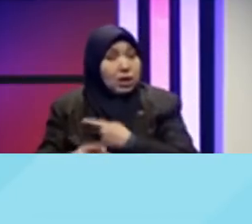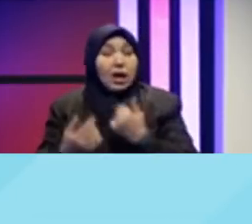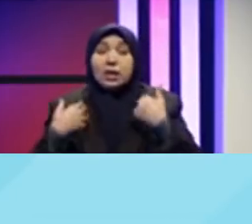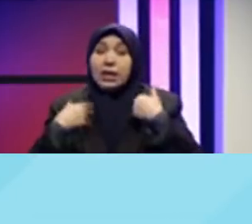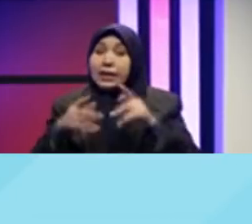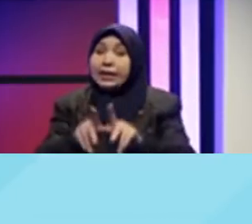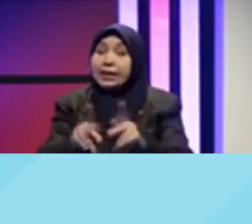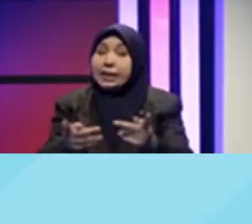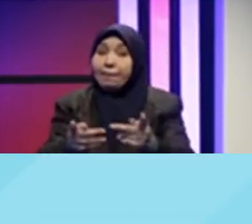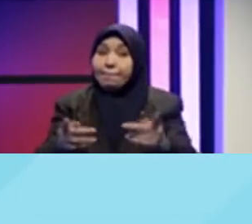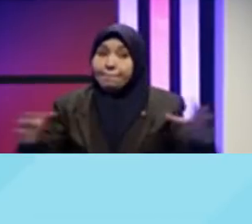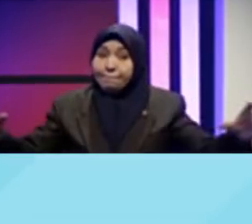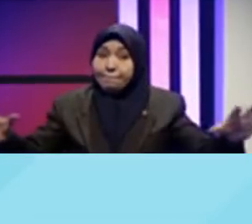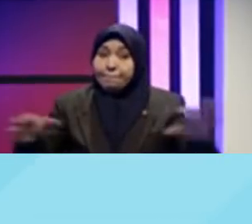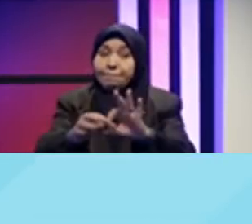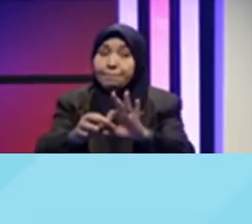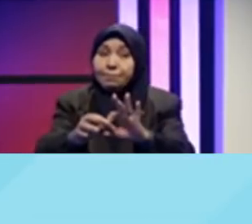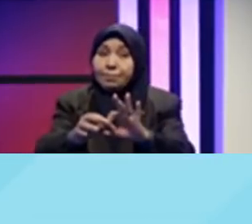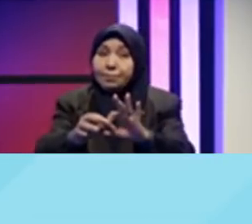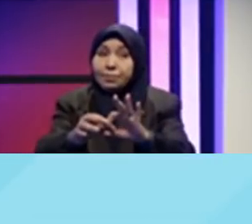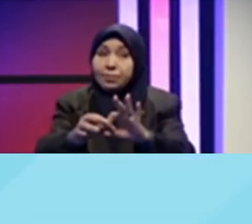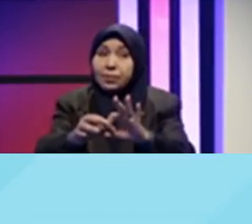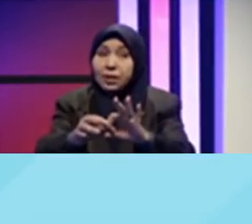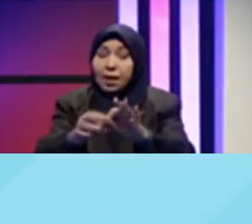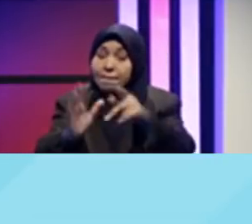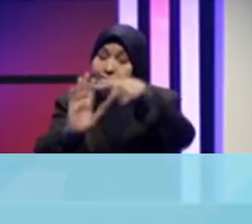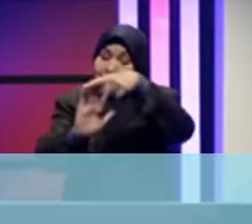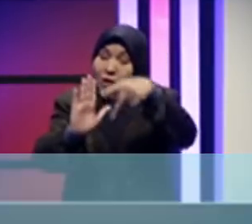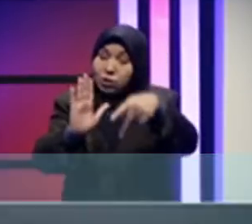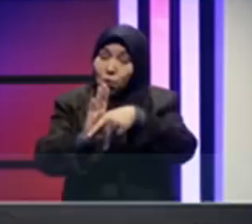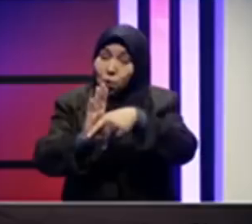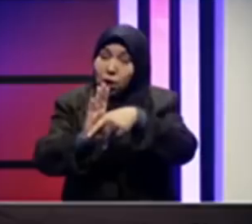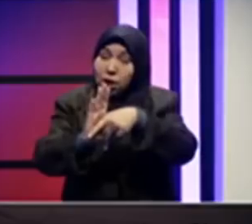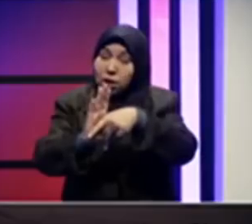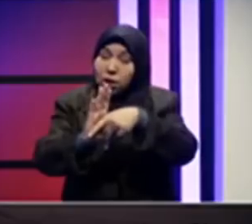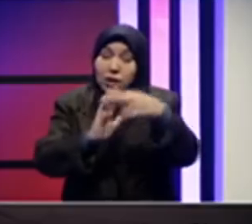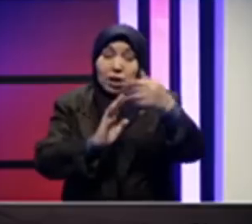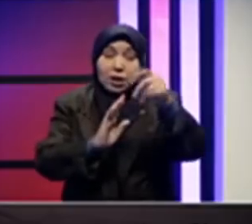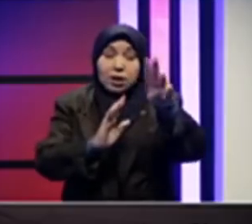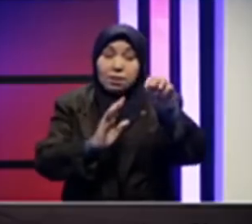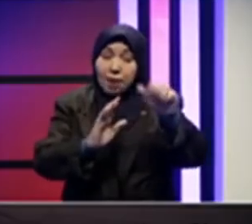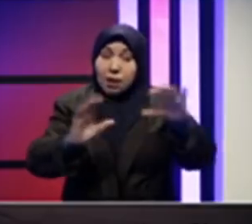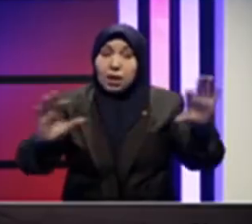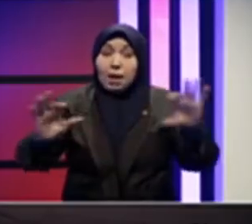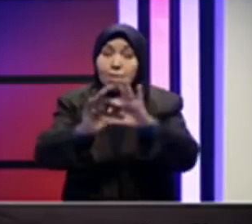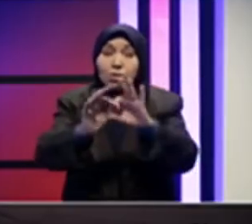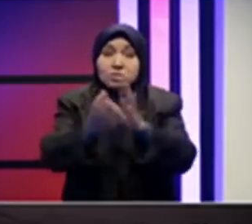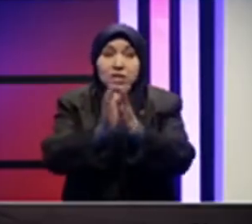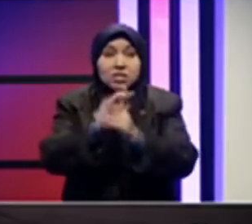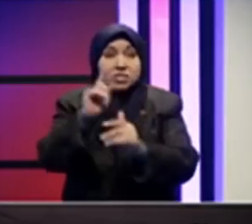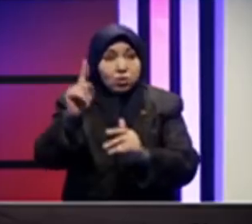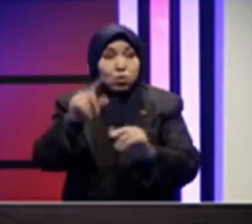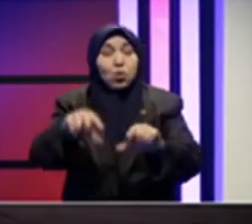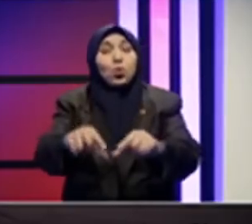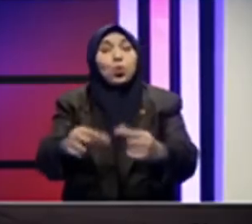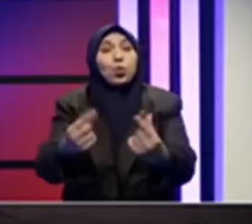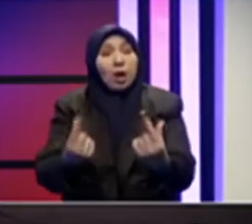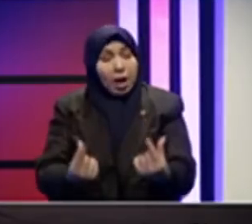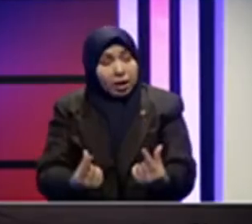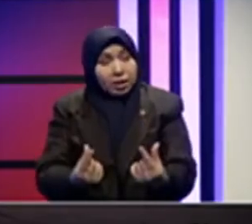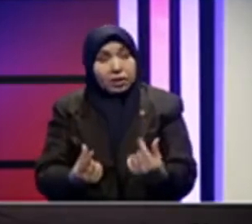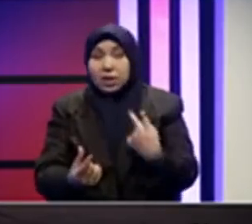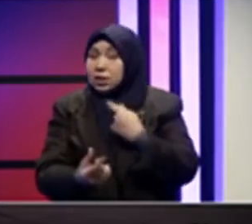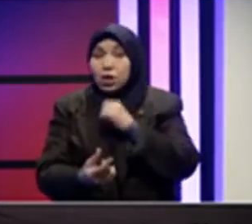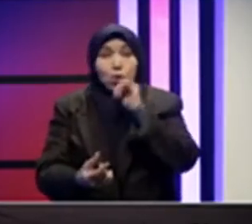kitab yang bergabung saatnya antara peraturan dan juga hikmah digabungkan dalam satu. Namanya apa? Al-Quran. Kita